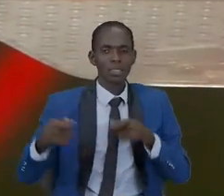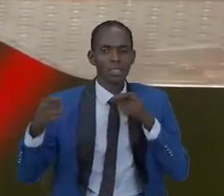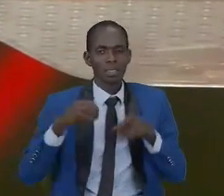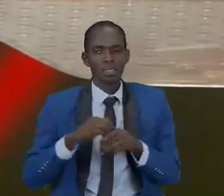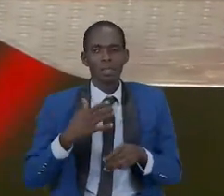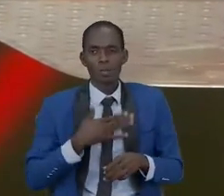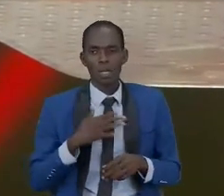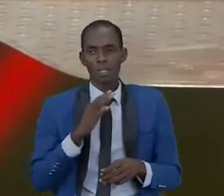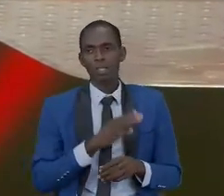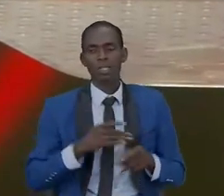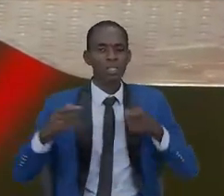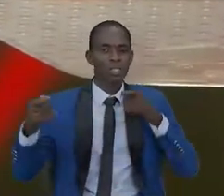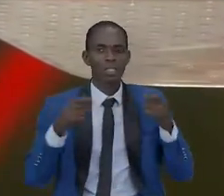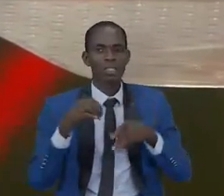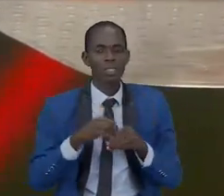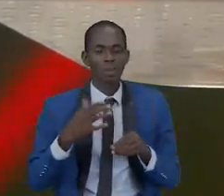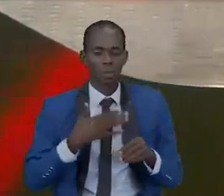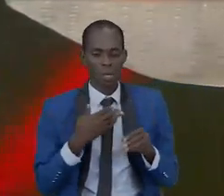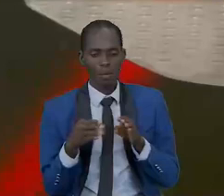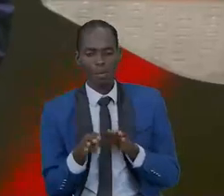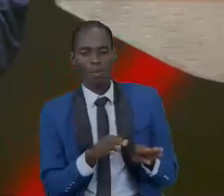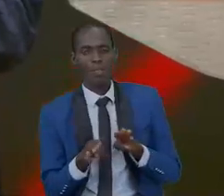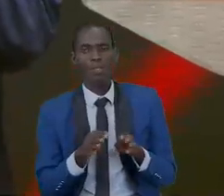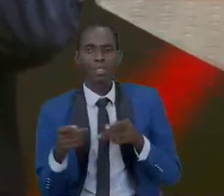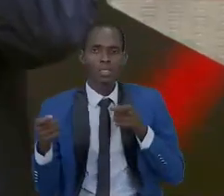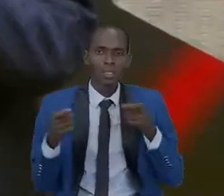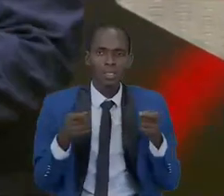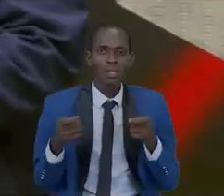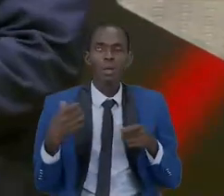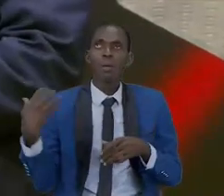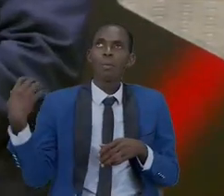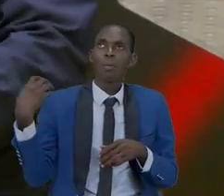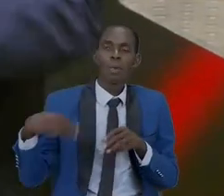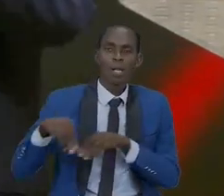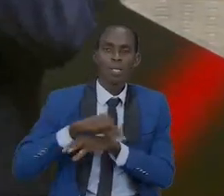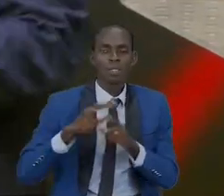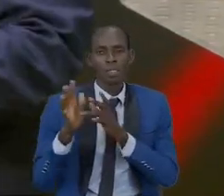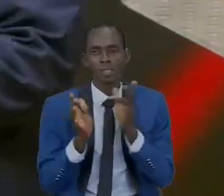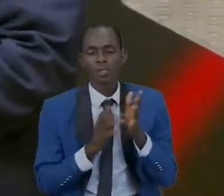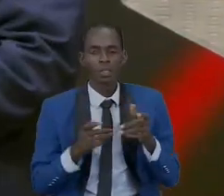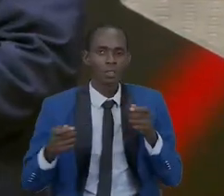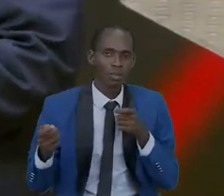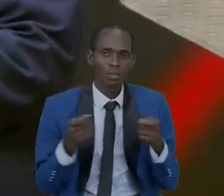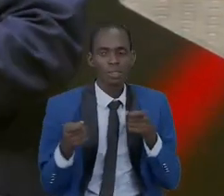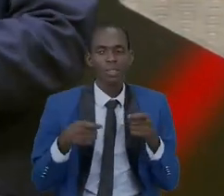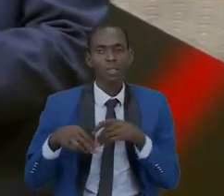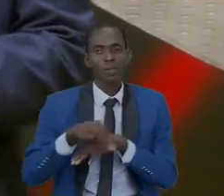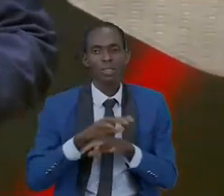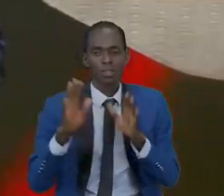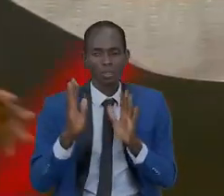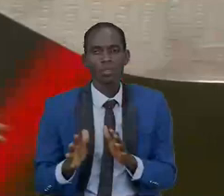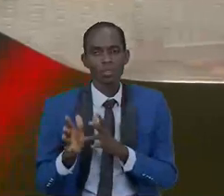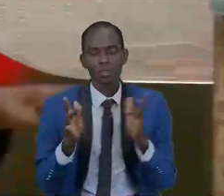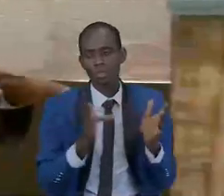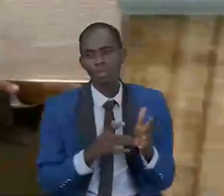il règne dans mon comportement il vient régner Maître Jésus règne Maître Jésus vient